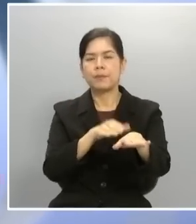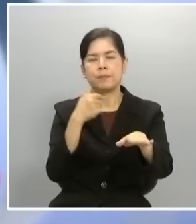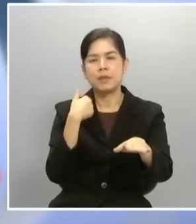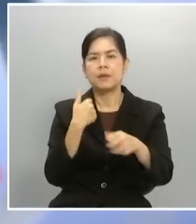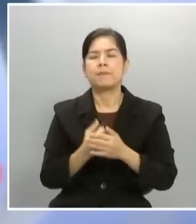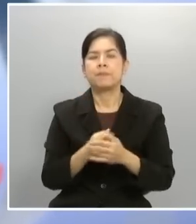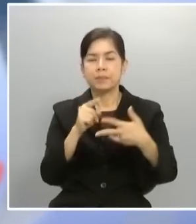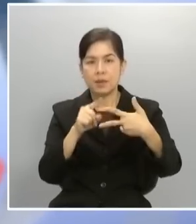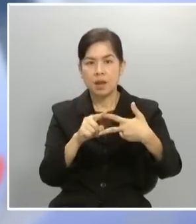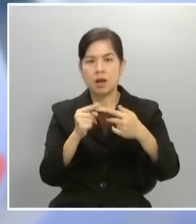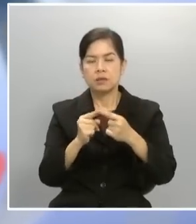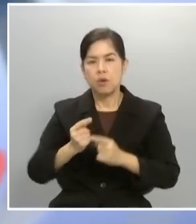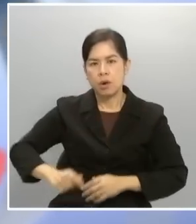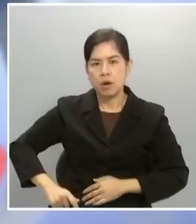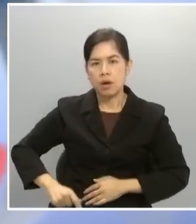สวปลาวอืเนี่ยนะครับ